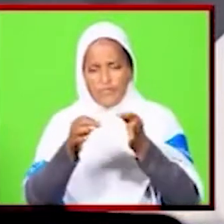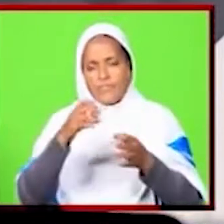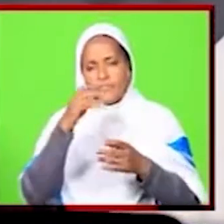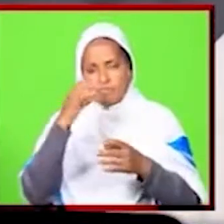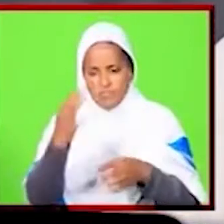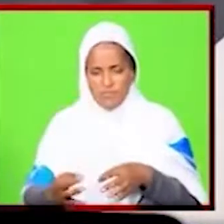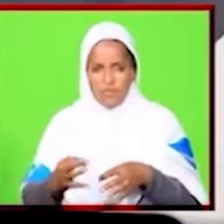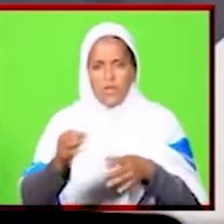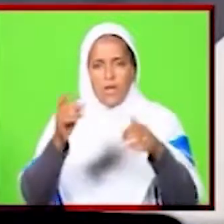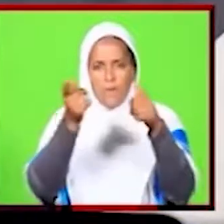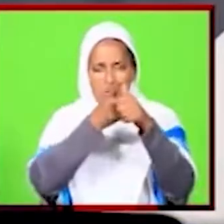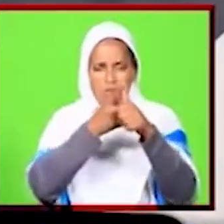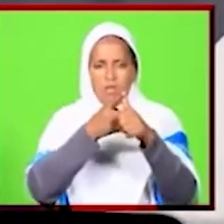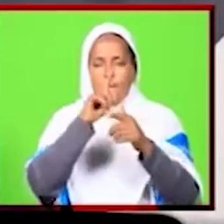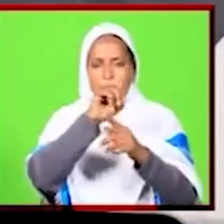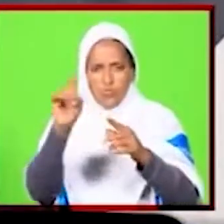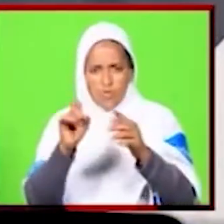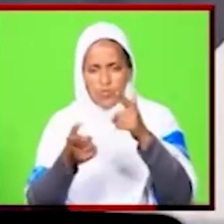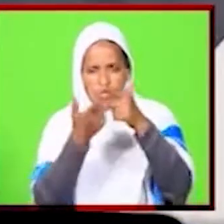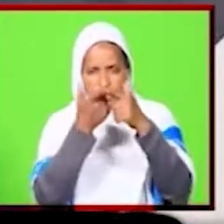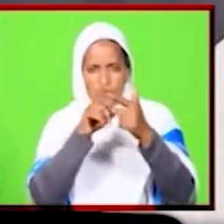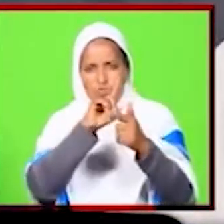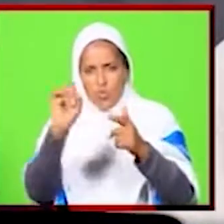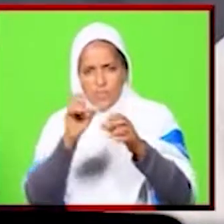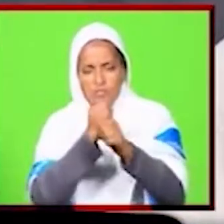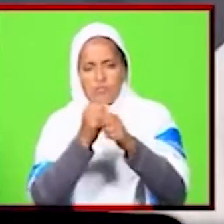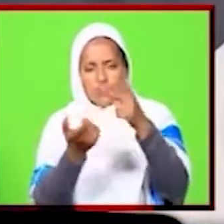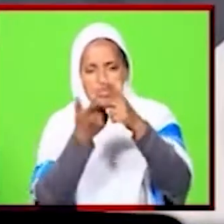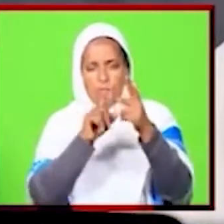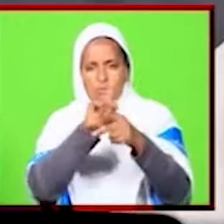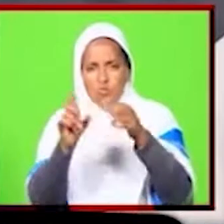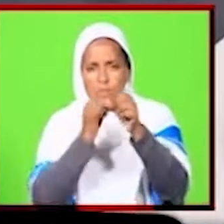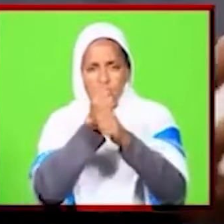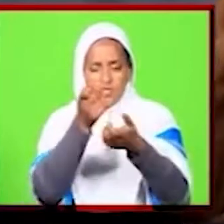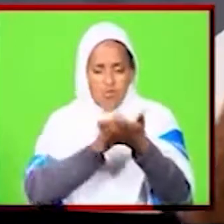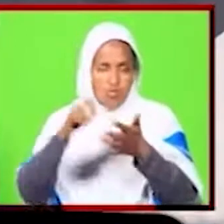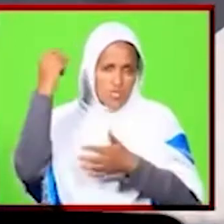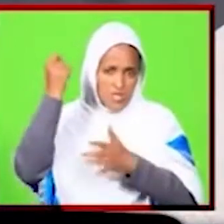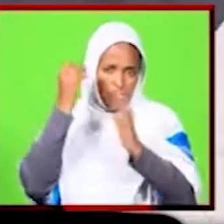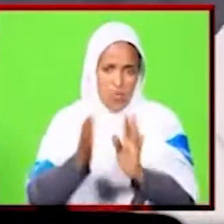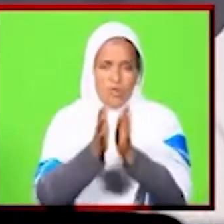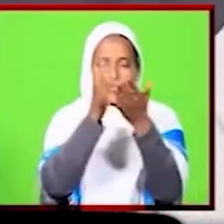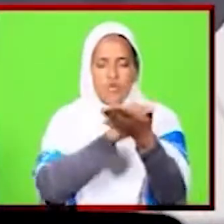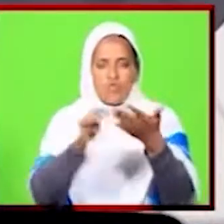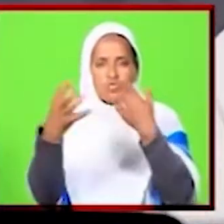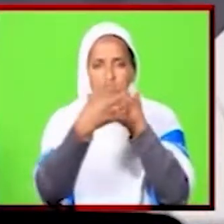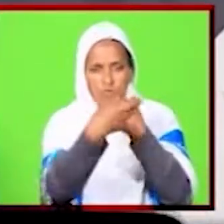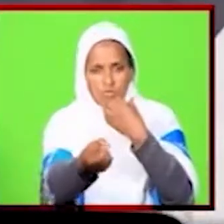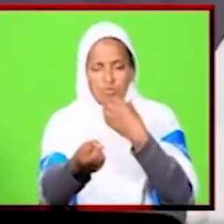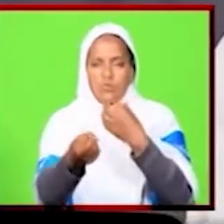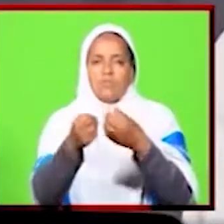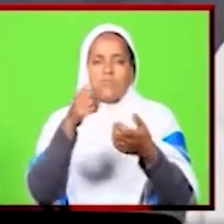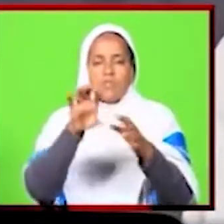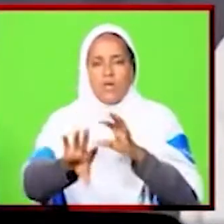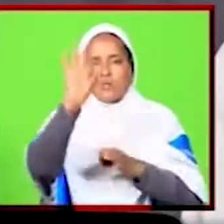በተገኙ ጥንታዊ ቅጂዎች ተረጋገጠ። ምክንያቱም በአንደኛው መቶ ዓመት በሁለተኛው መቶ ዓመት በሶስተኛው መቶ ዓመት የተጻፉ ጥንታዊ የመጽሐፍ